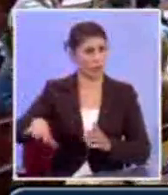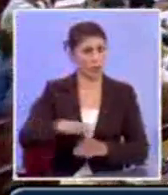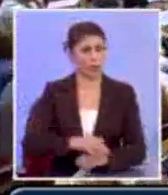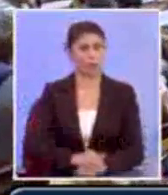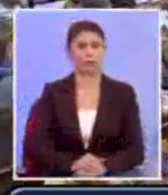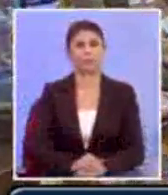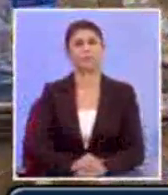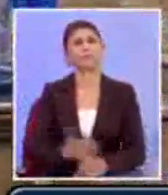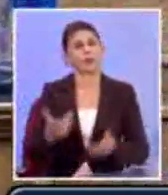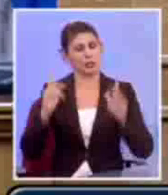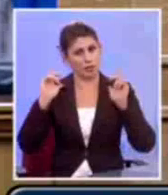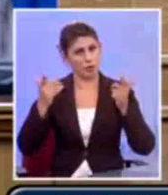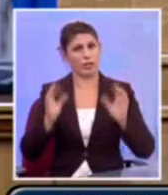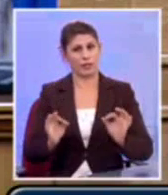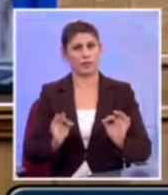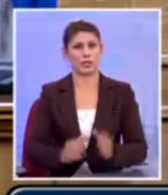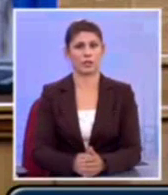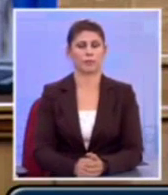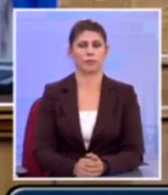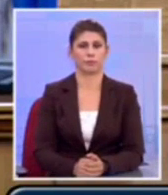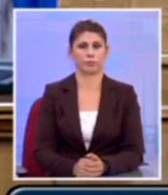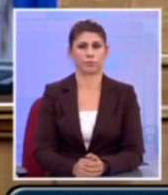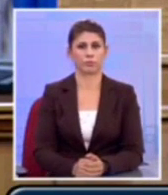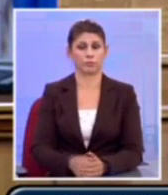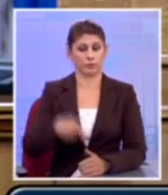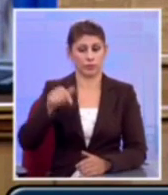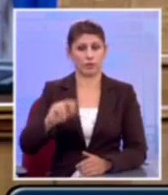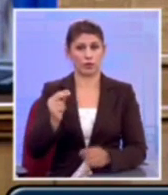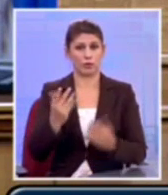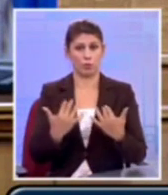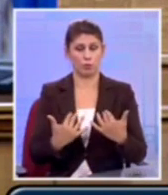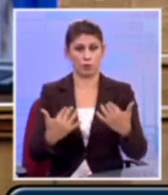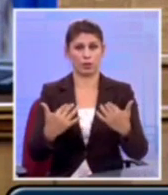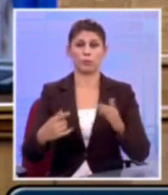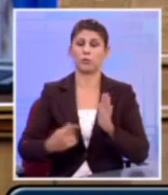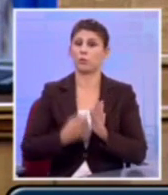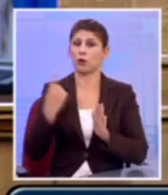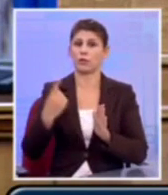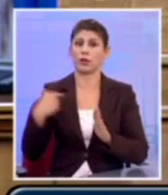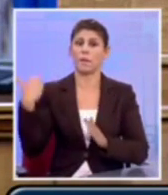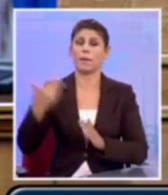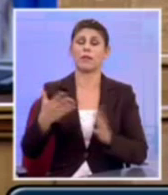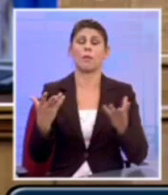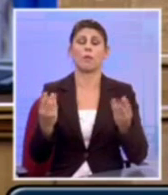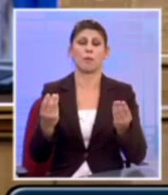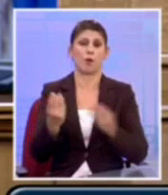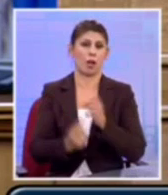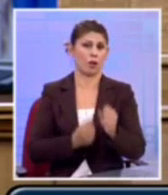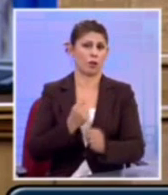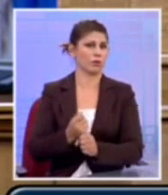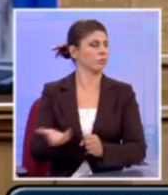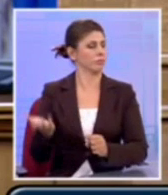και την ίδια τη δημοκρατία. Το παρόν κοινοβούλιο, το πρώτο μετά από δεκαετίες που δεν